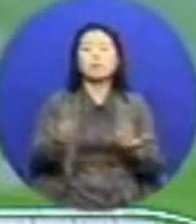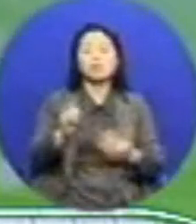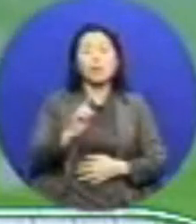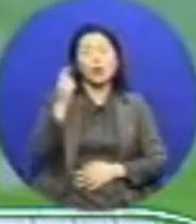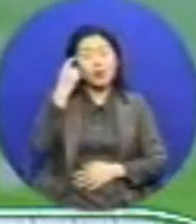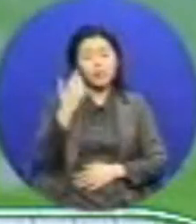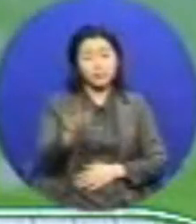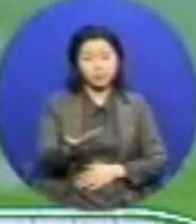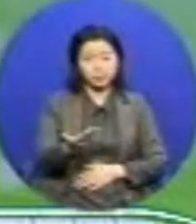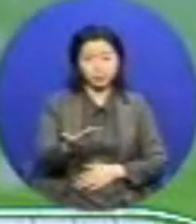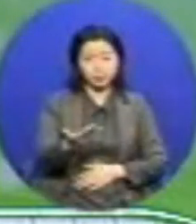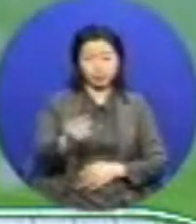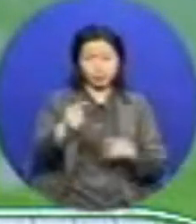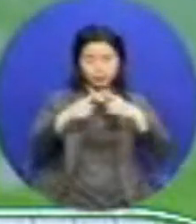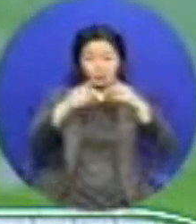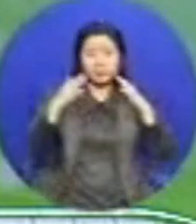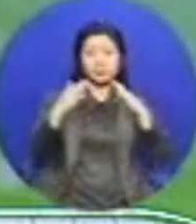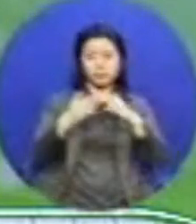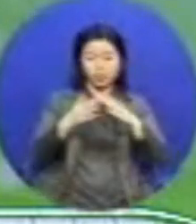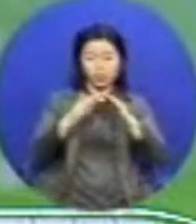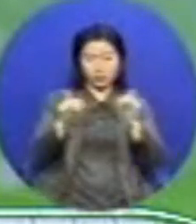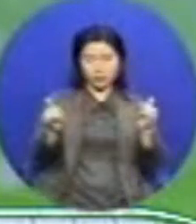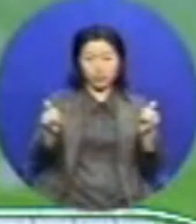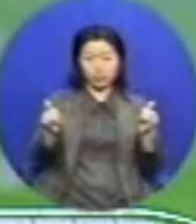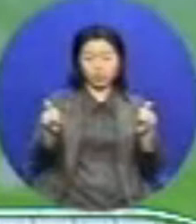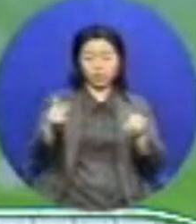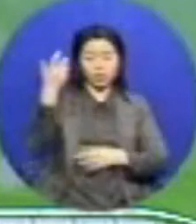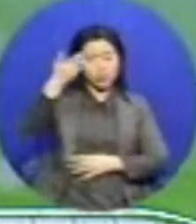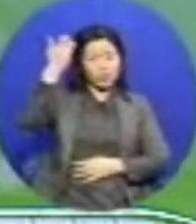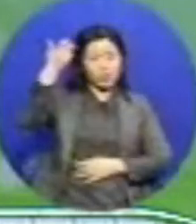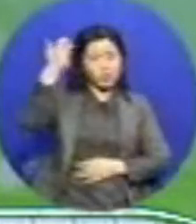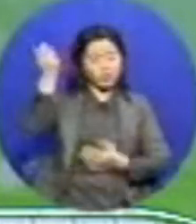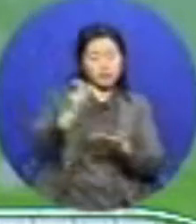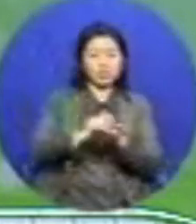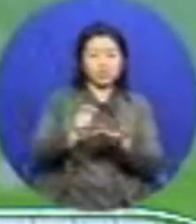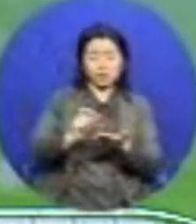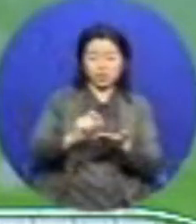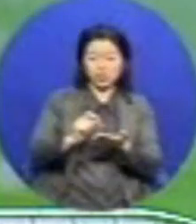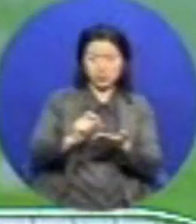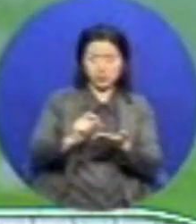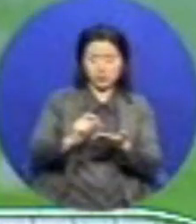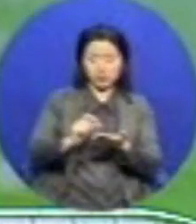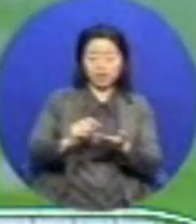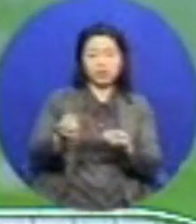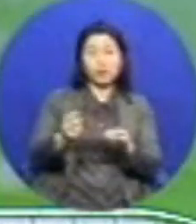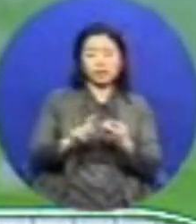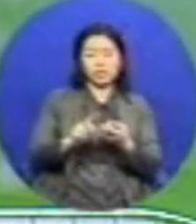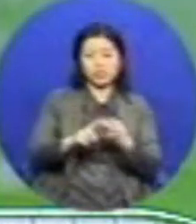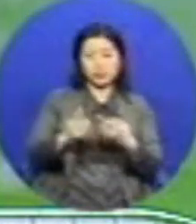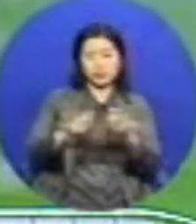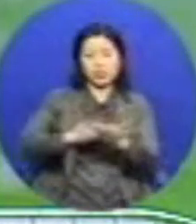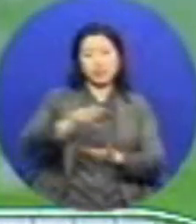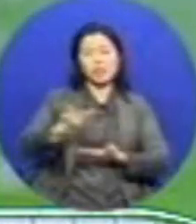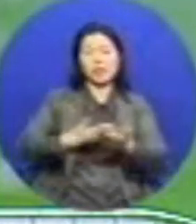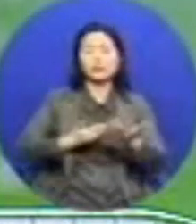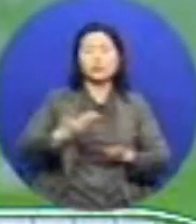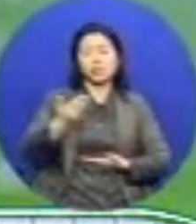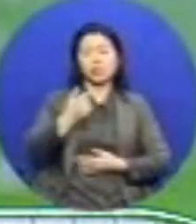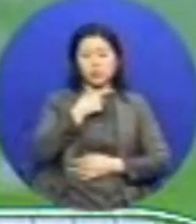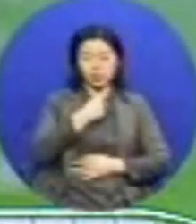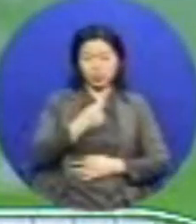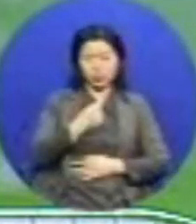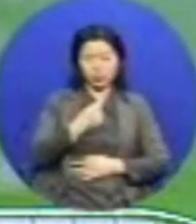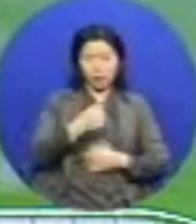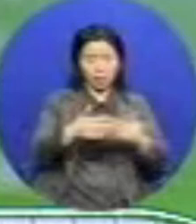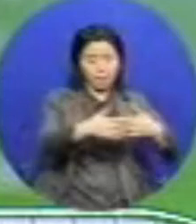교우들과 영성 일기 쓰는 법을 같이 나누기를 원해요 하나님이 몇 클래스를 할 수 있게 해